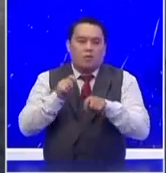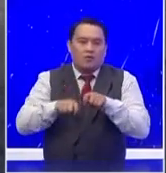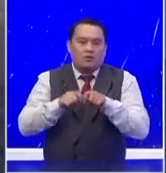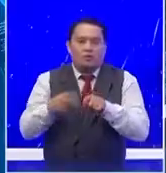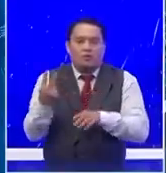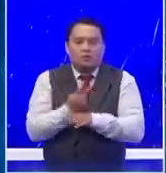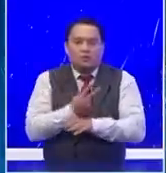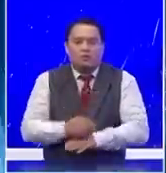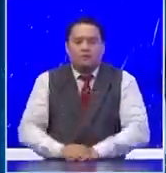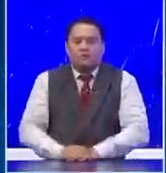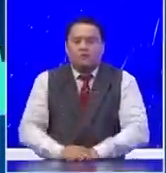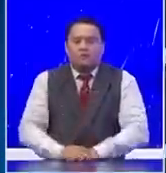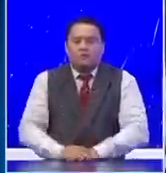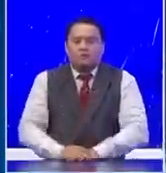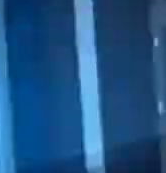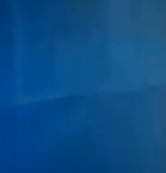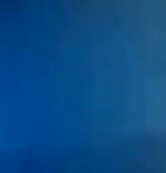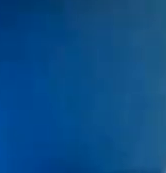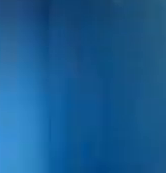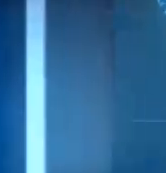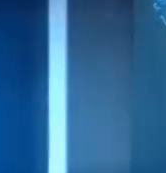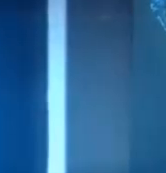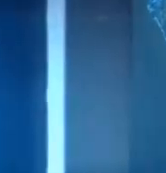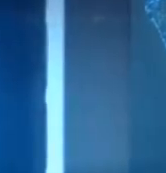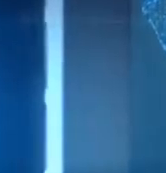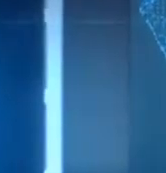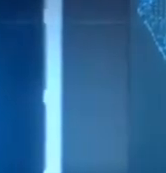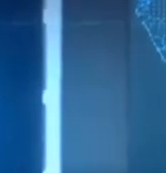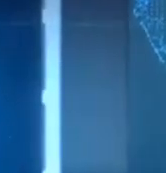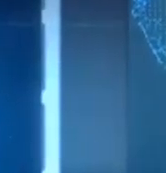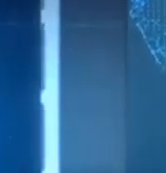Рахат Рахымжанов, Ержан Дүйсен, Жетісу арнасы.